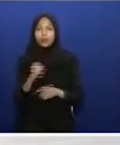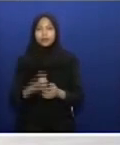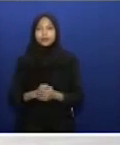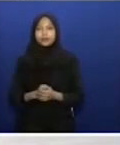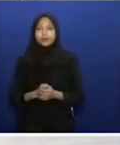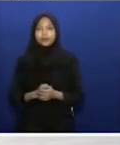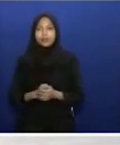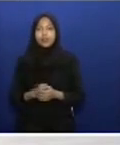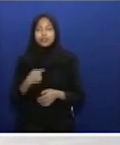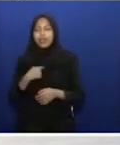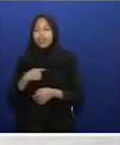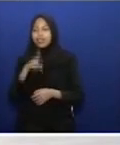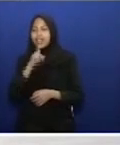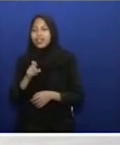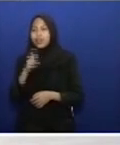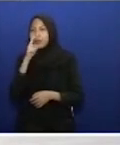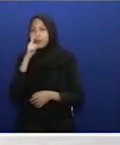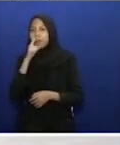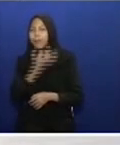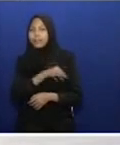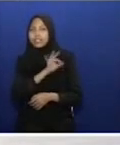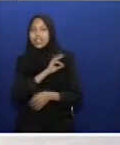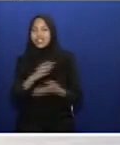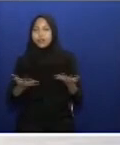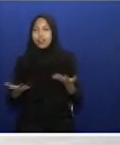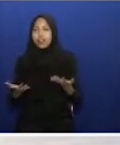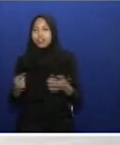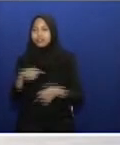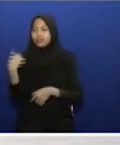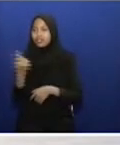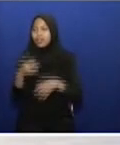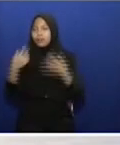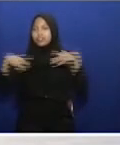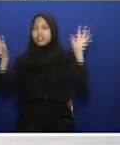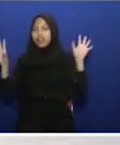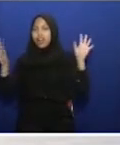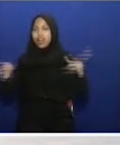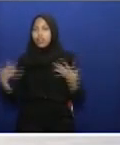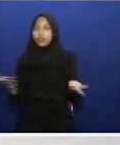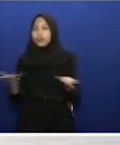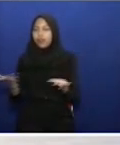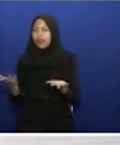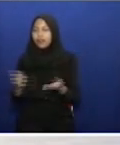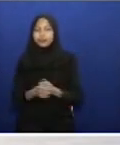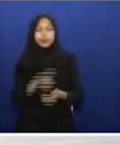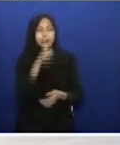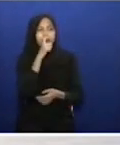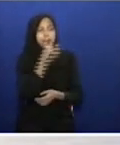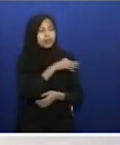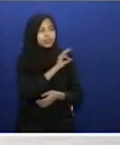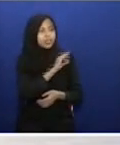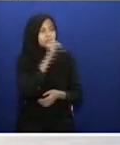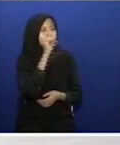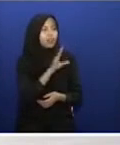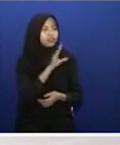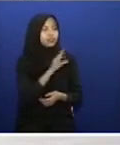Bapak Presiden, Pak, kita kalah. Apakah kita menyerah? Apa kata Bapak Presiden? Mas